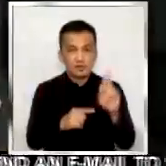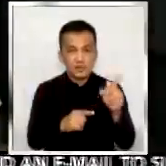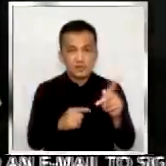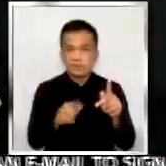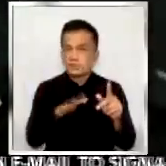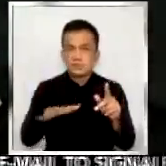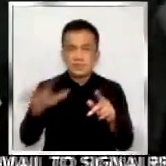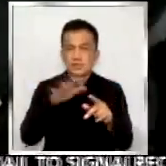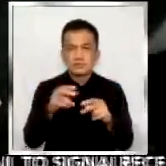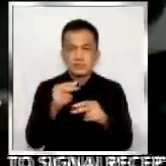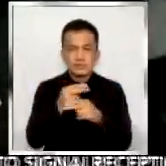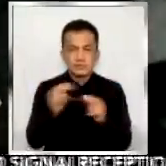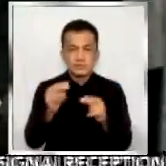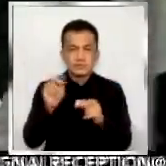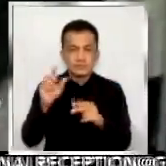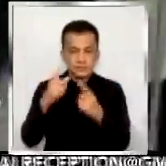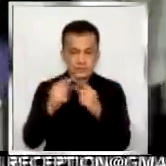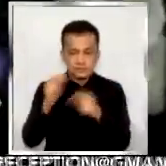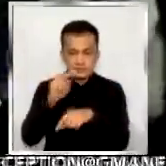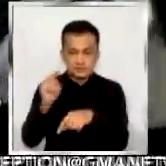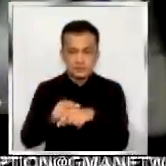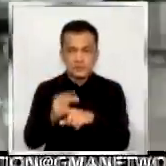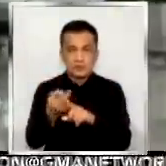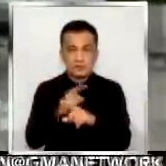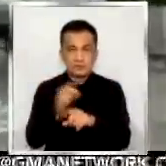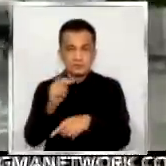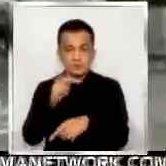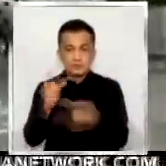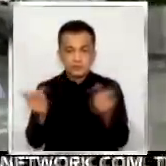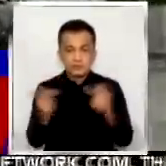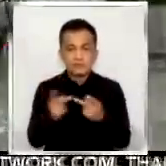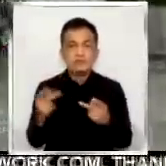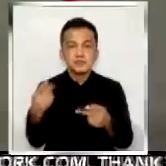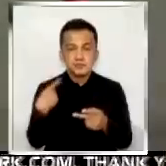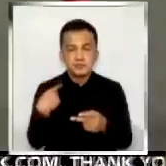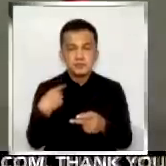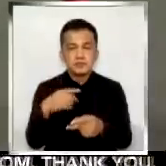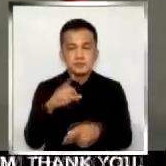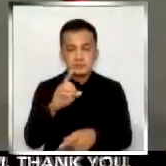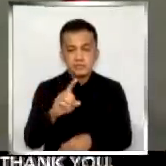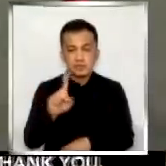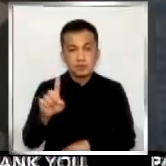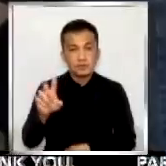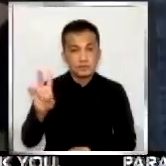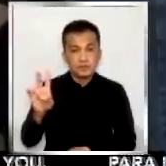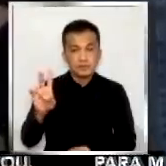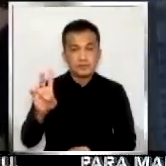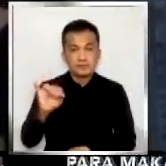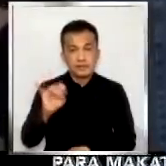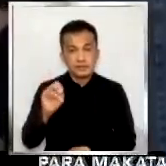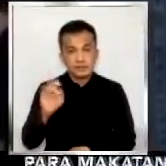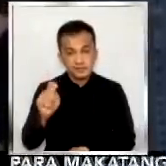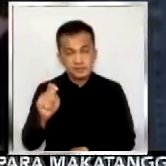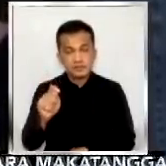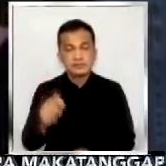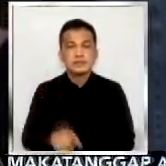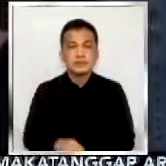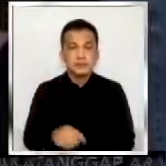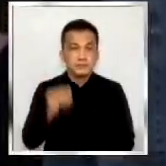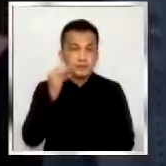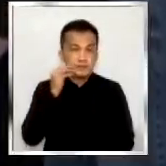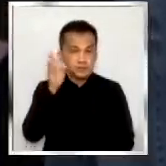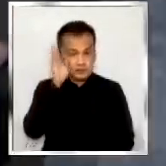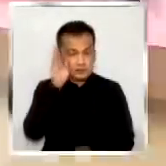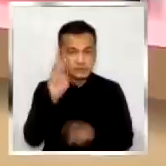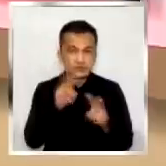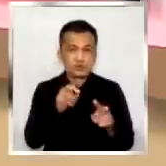nationals mula sa mga lugar kung saan meron ng B.1.1.7 variant. May Bermudez, Nakatutok, 24